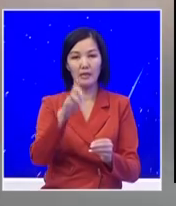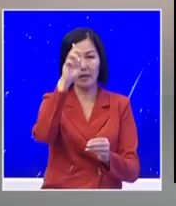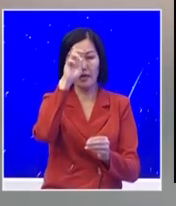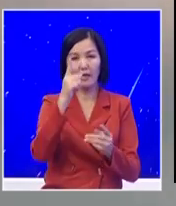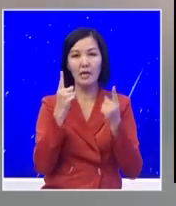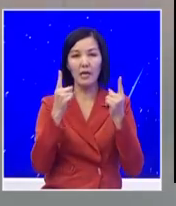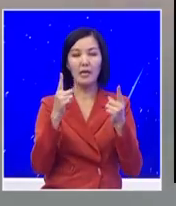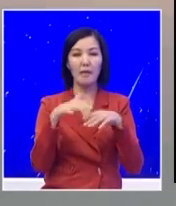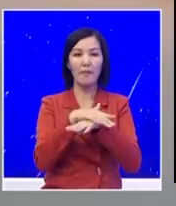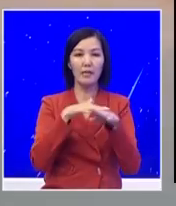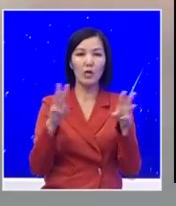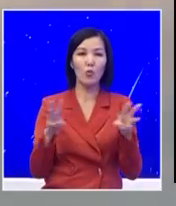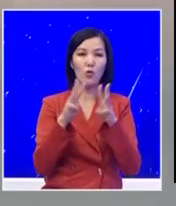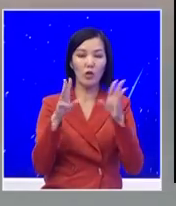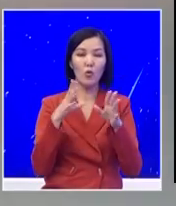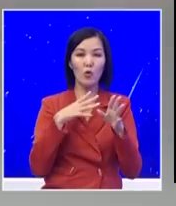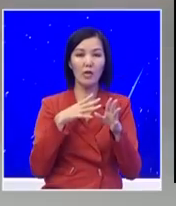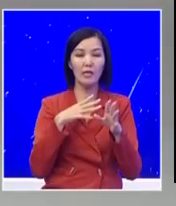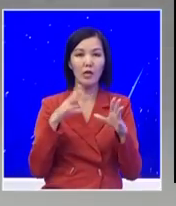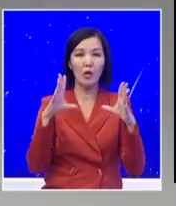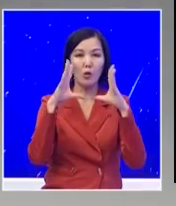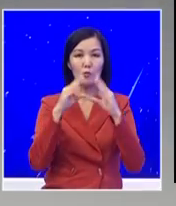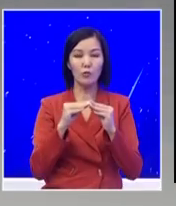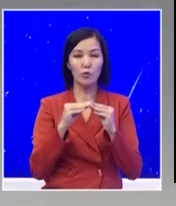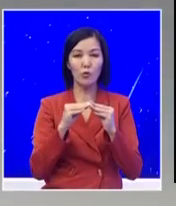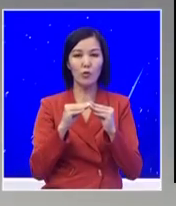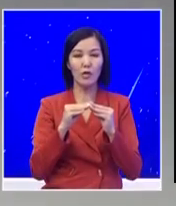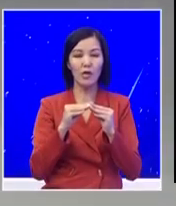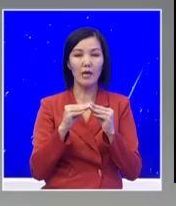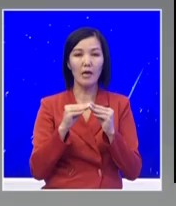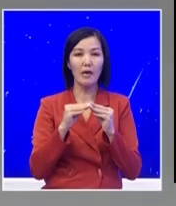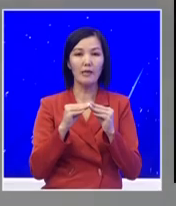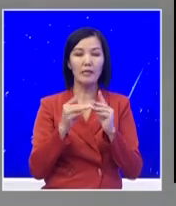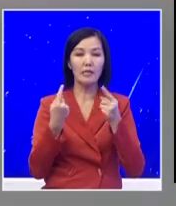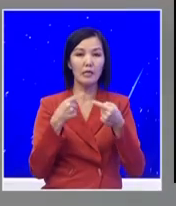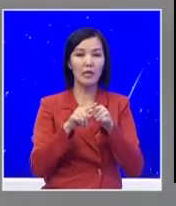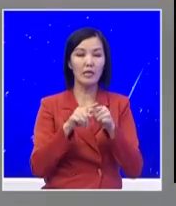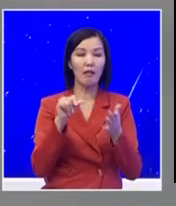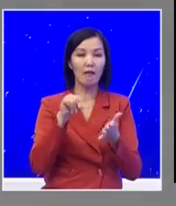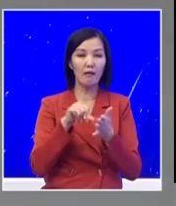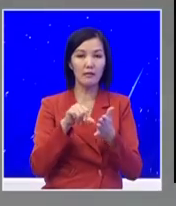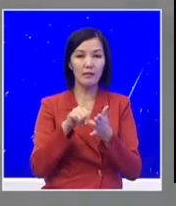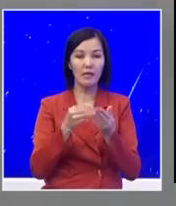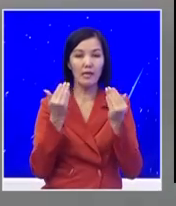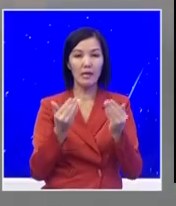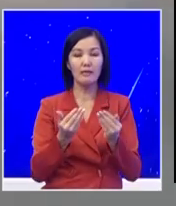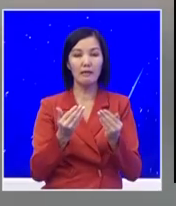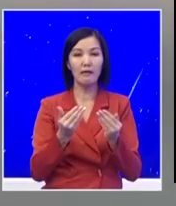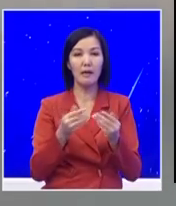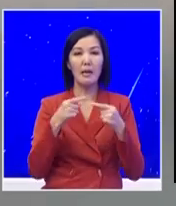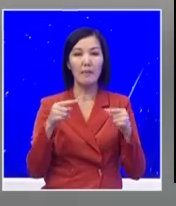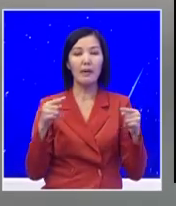базар отқа оранды. Тілсі жауда ауыздықтауға мамандар мен өрт сөндіруші техникалар жұмылдырылды. Олар елдің